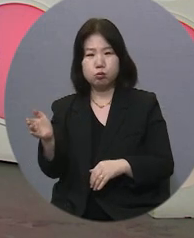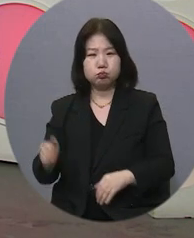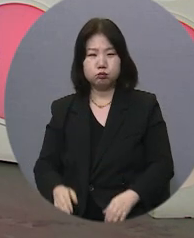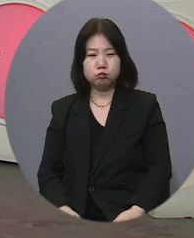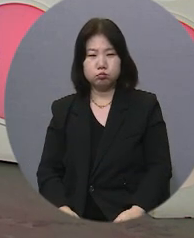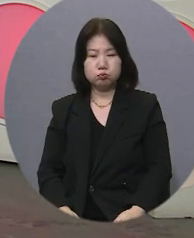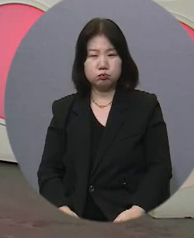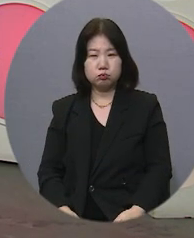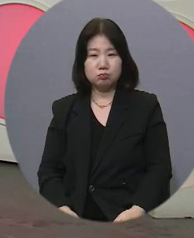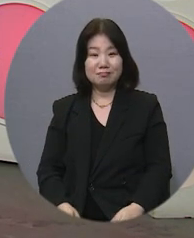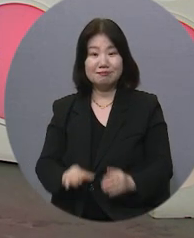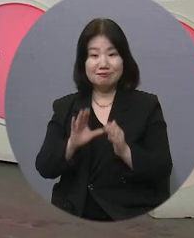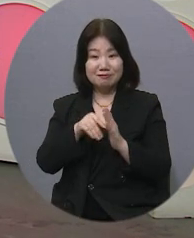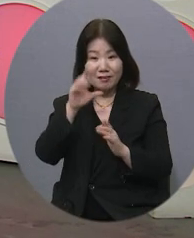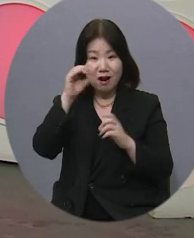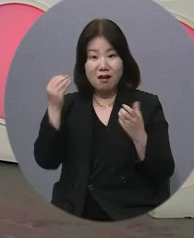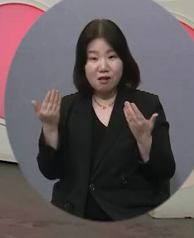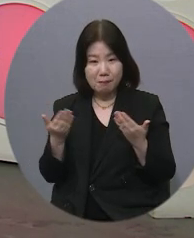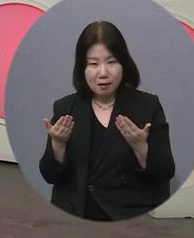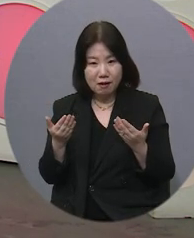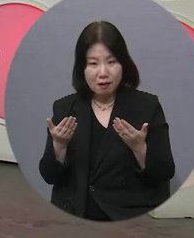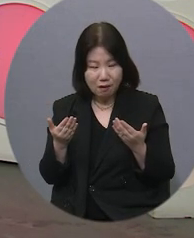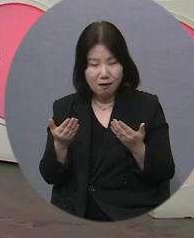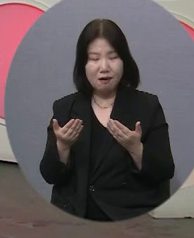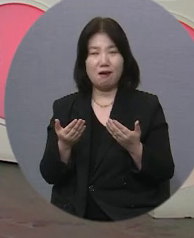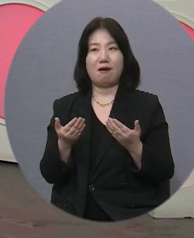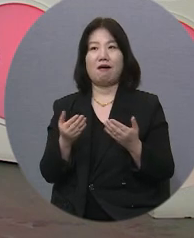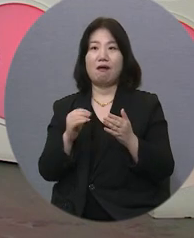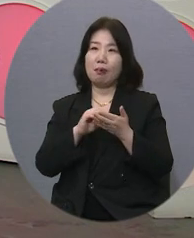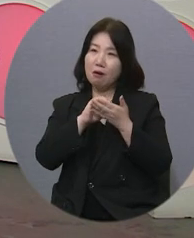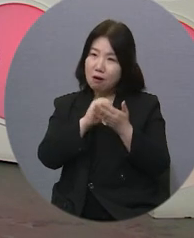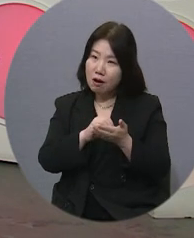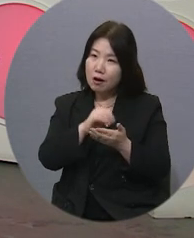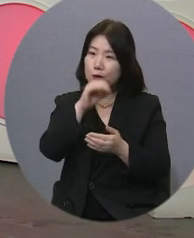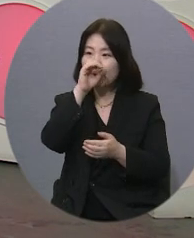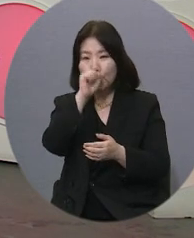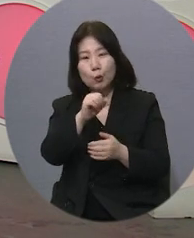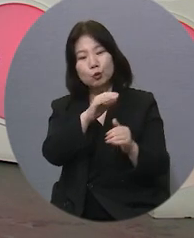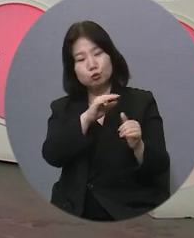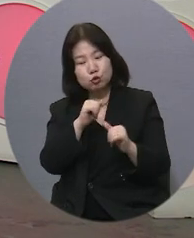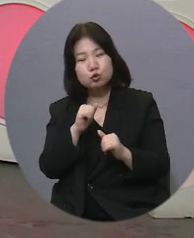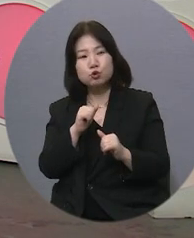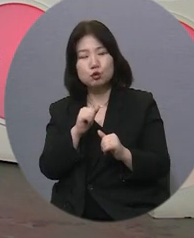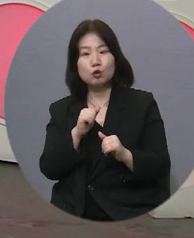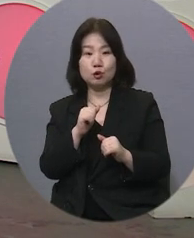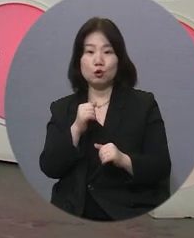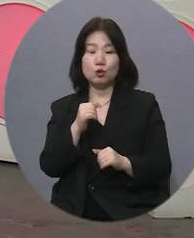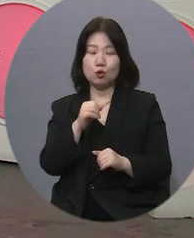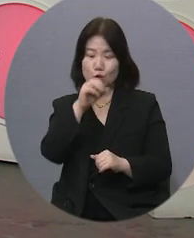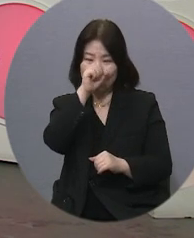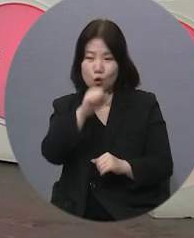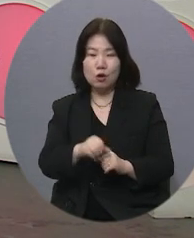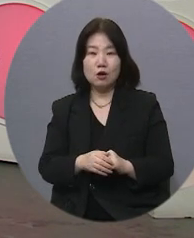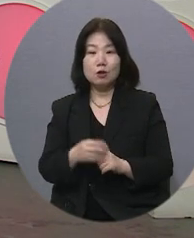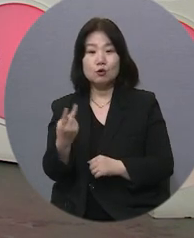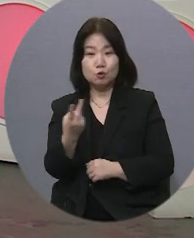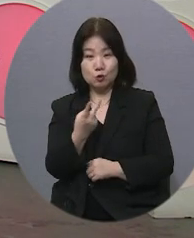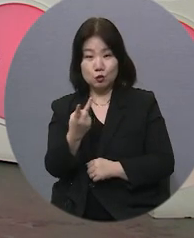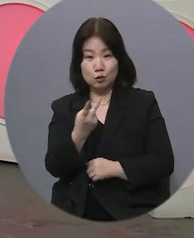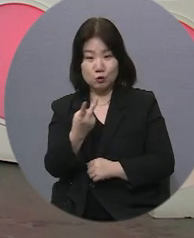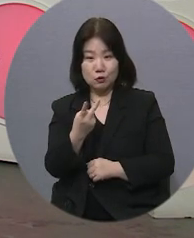어렵죠. 이제 그럴 때는 이제 알바를 하는 친구도 고맙고 또 불러주는 물론 뭐 사장님들도 고마운 거고. 근데 그 두